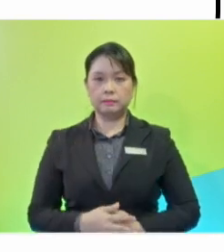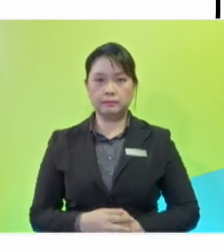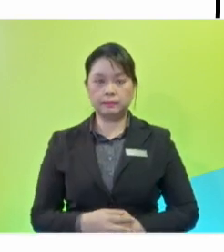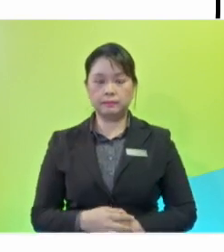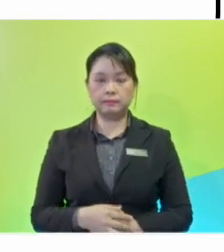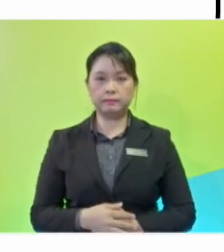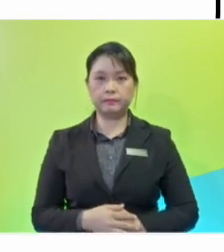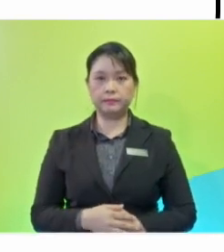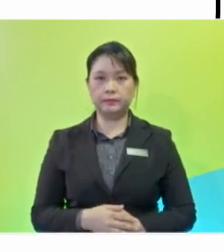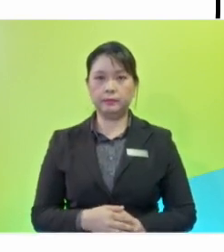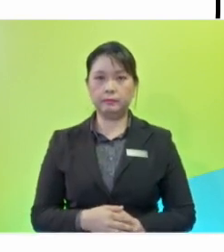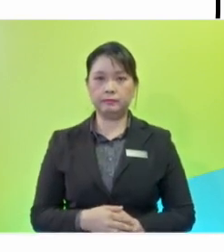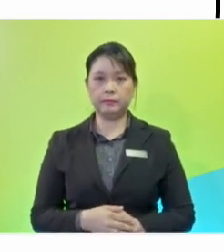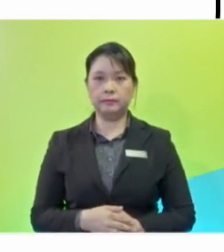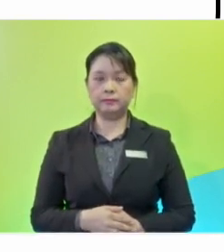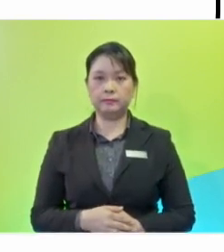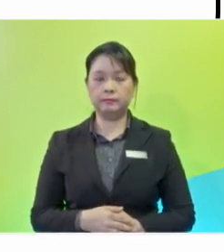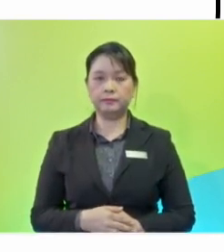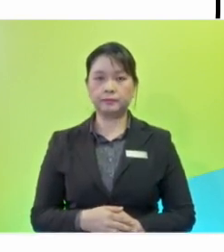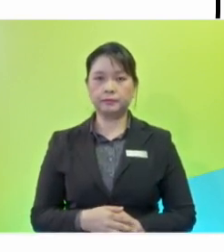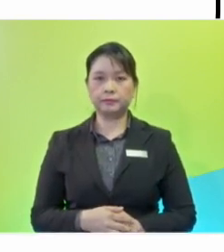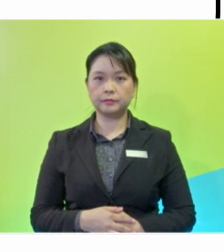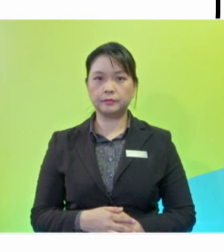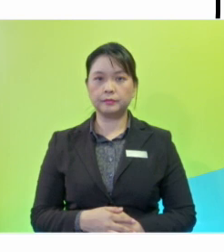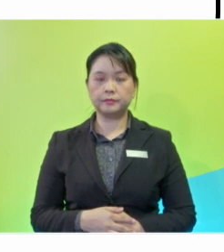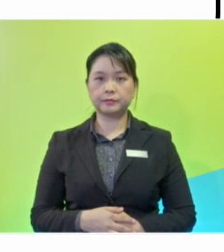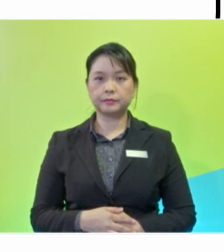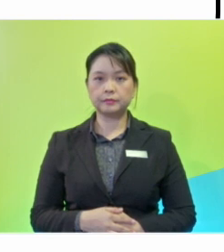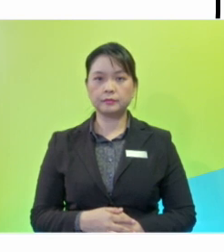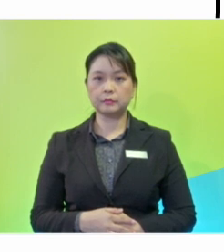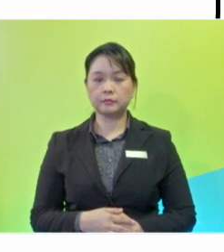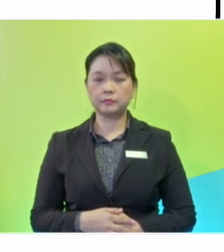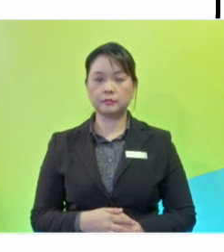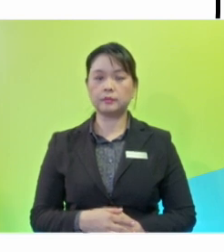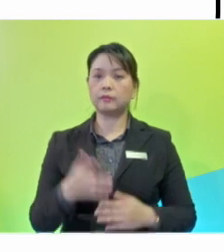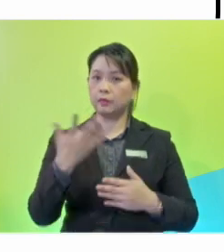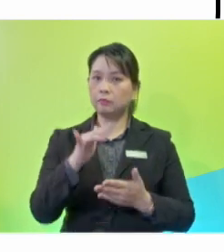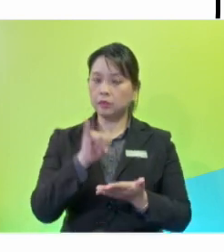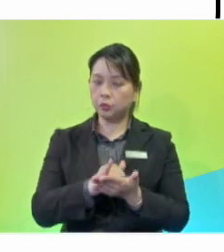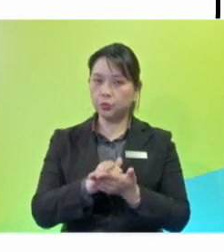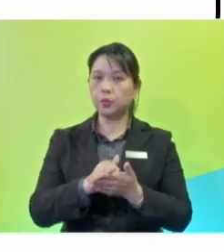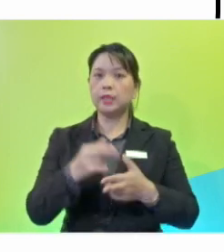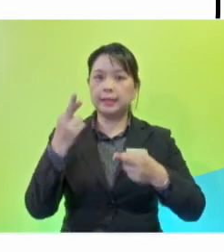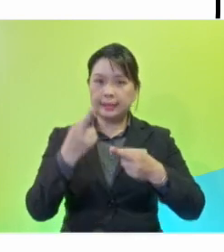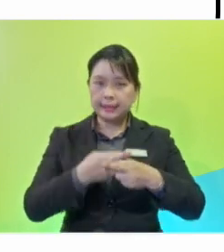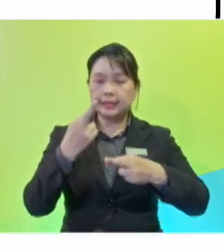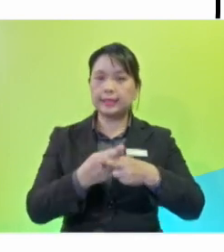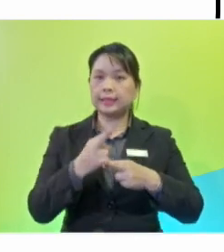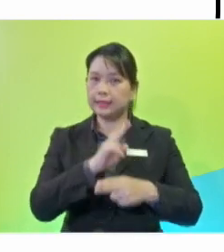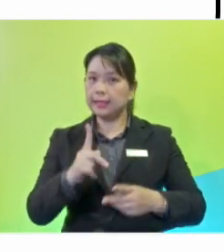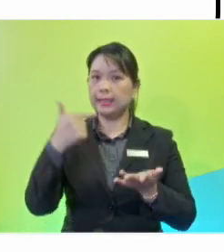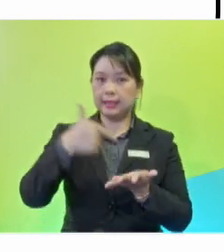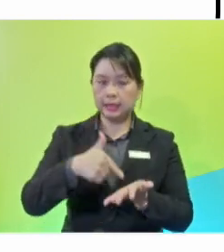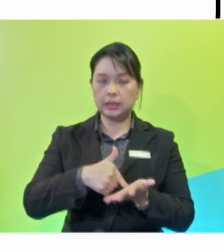jadi 4X + 2 tolak 16 lebih kecil lebih kosong kita pemudakan lagi Oke kita bahagi semua dengan umur 4